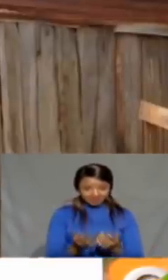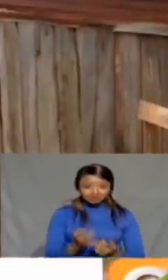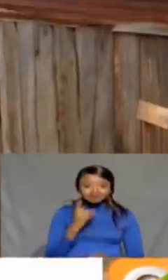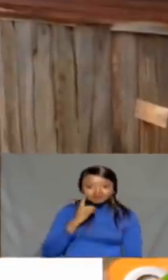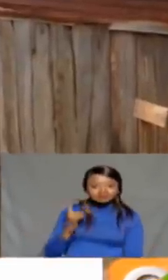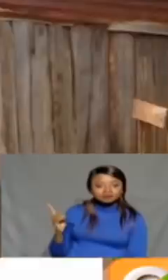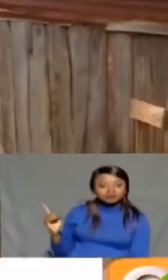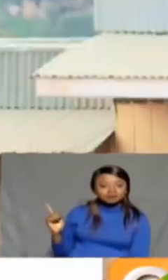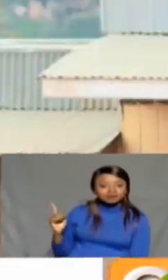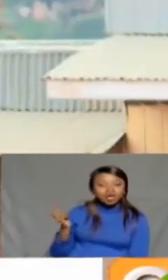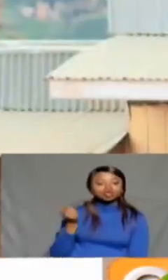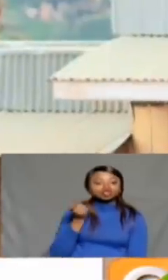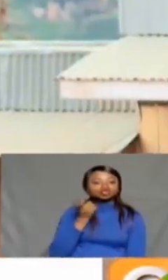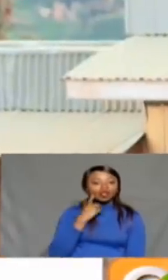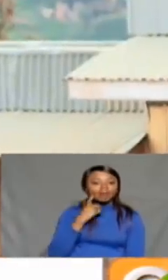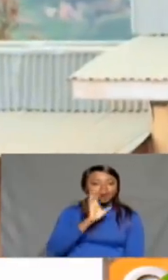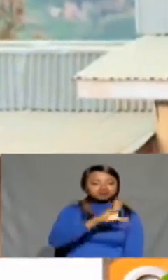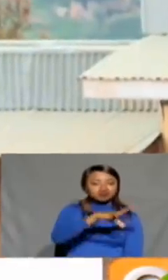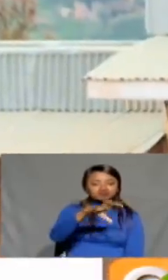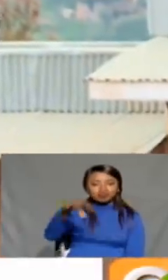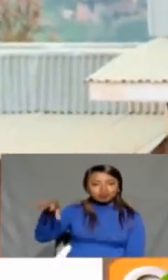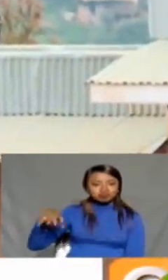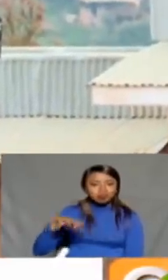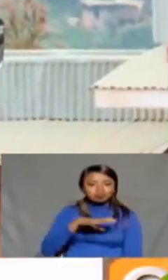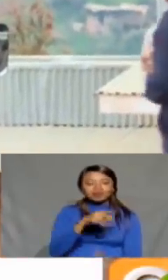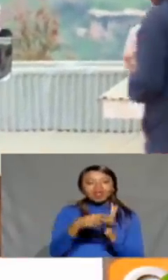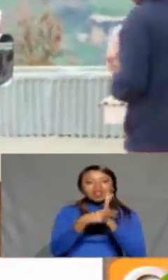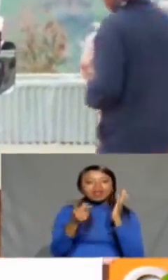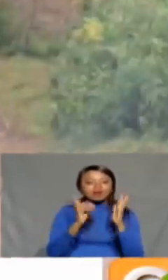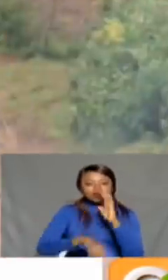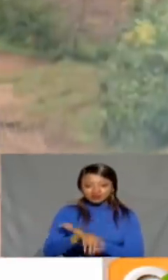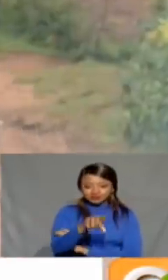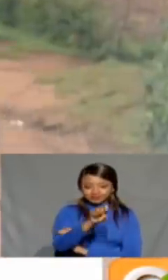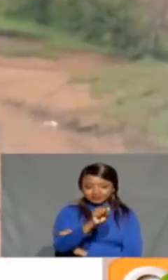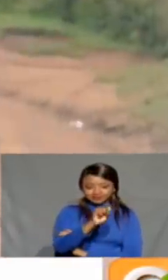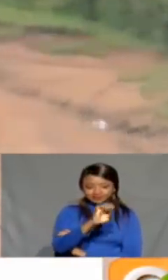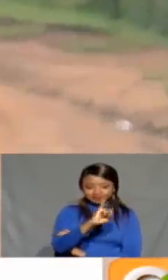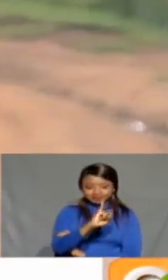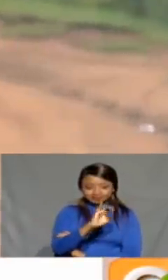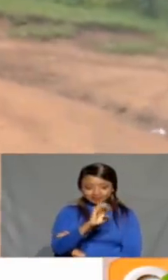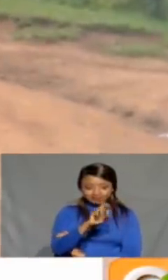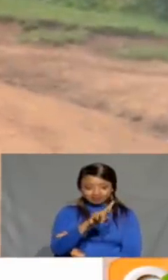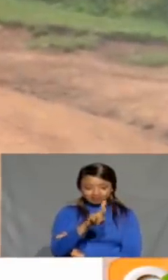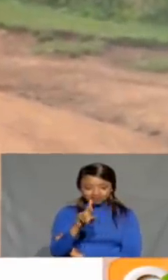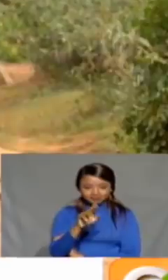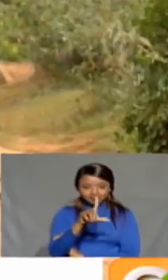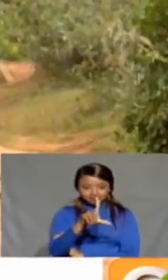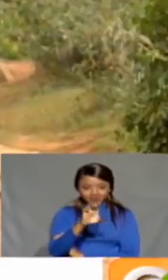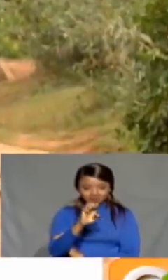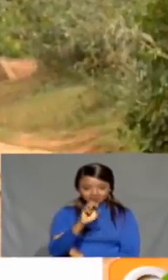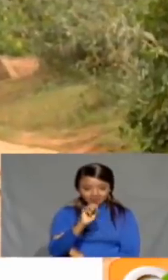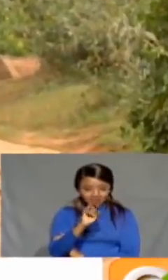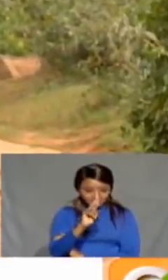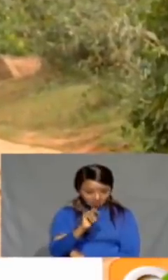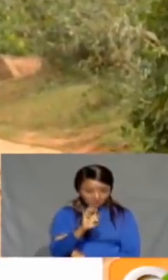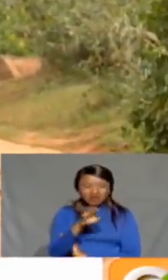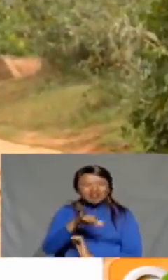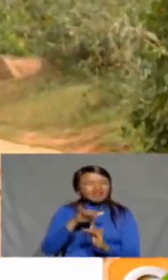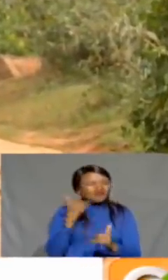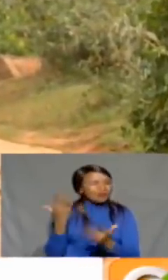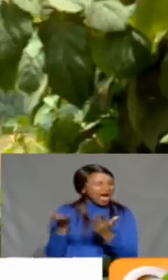shopping center in Narok County is named Sierra Leone. It is reported that soldiers returning from the UN peacekeeping